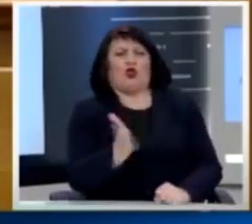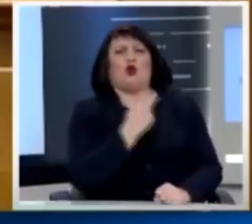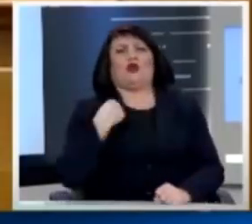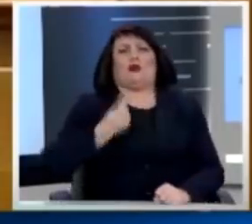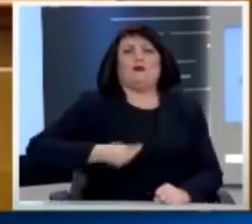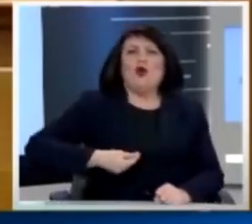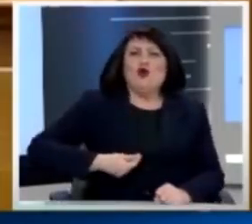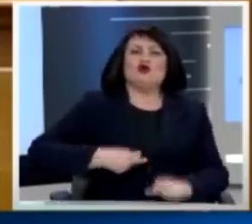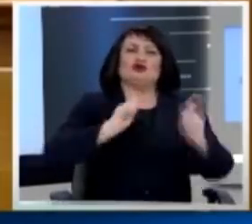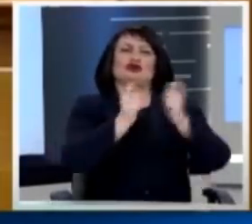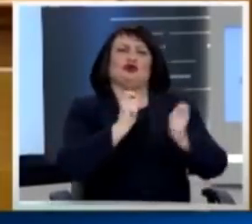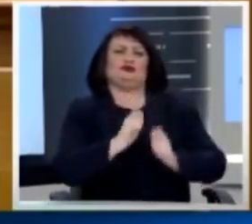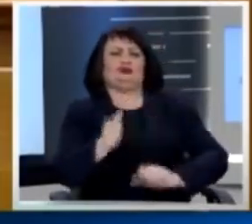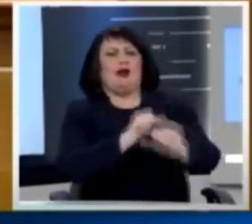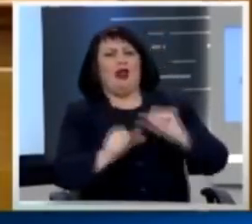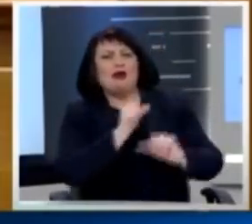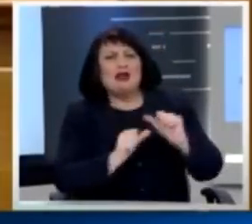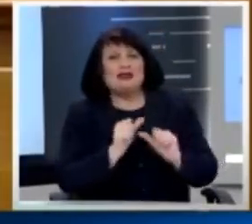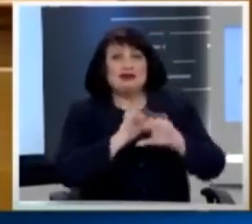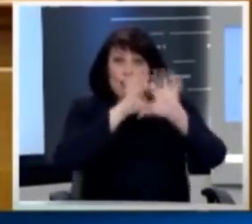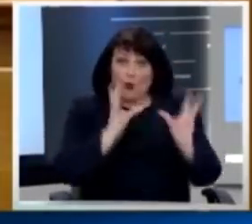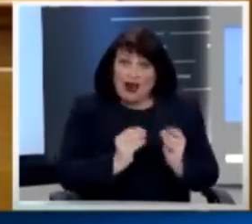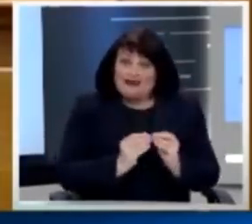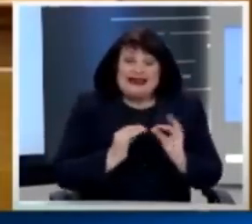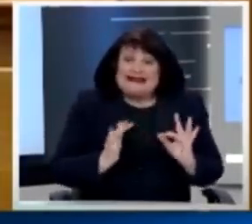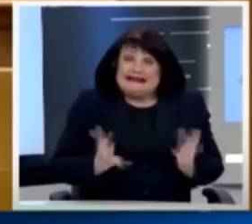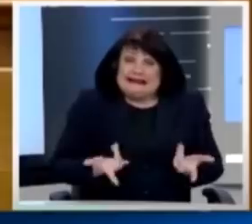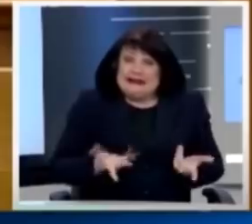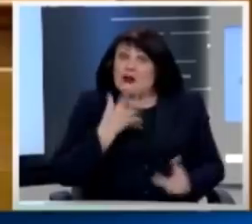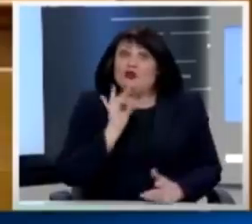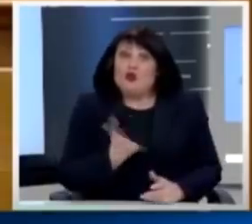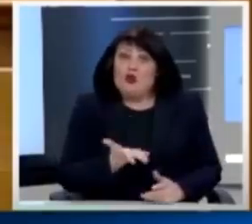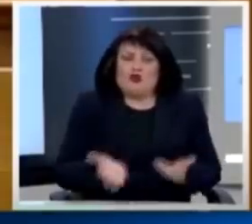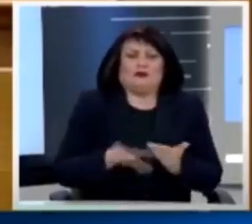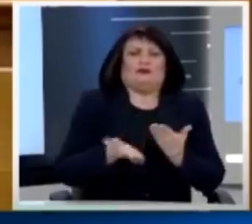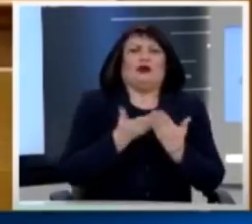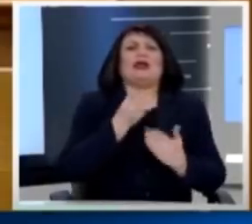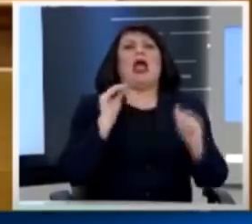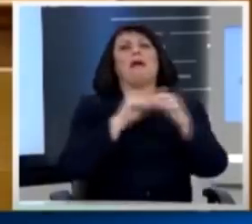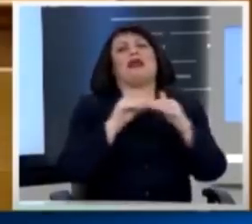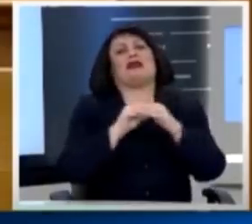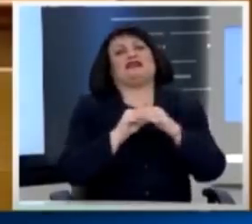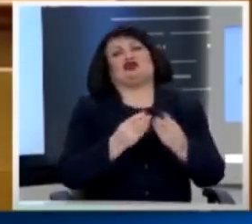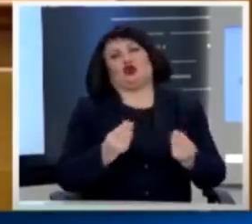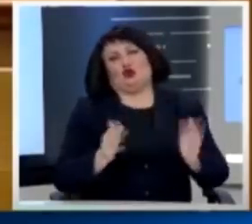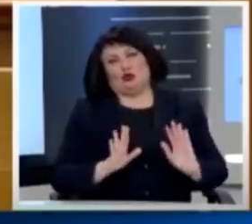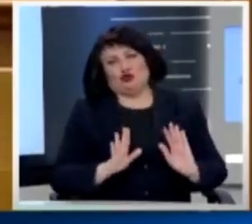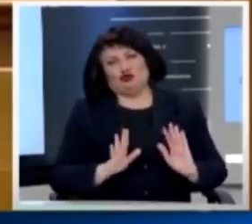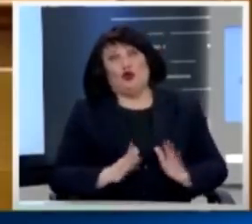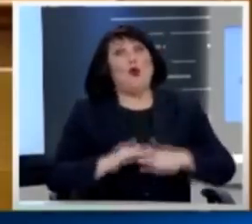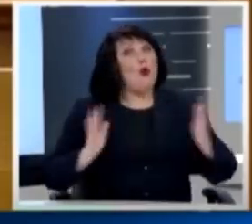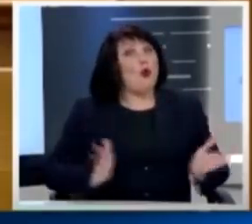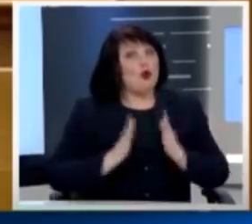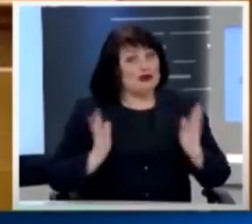δημόσιο, διαρθρωτικές αλλαγές και όλα αυτά υποτίθεται για να διευκολύνουν τις επενδύσεις. Όποια